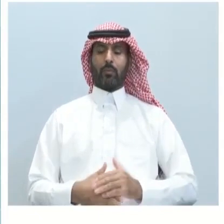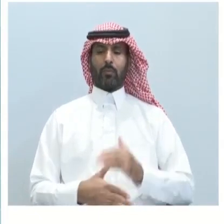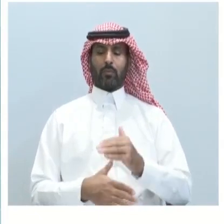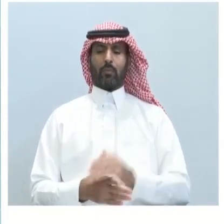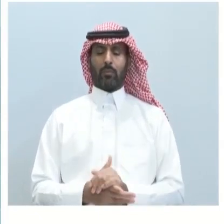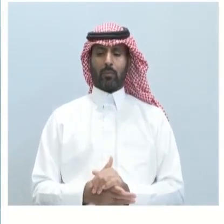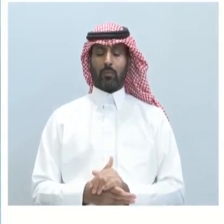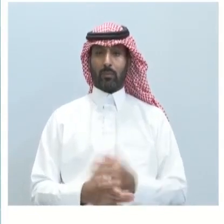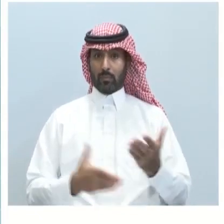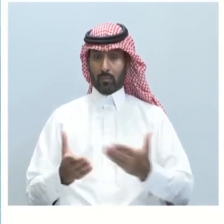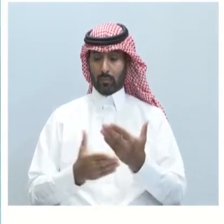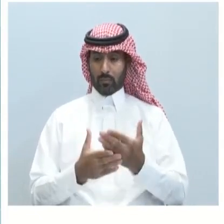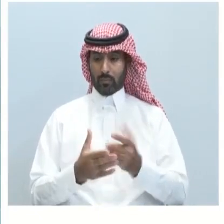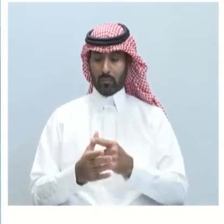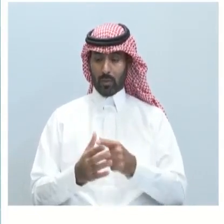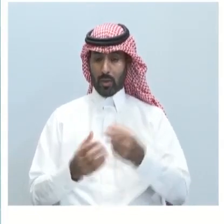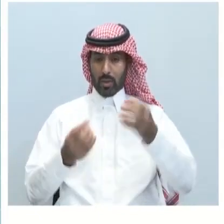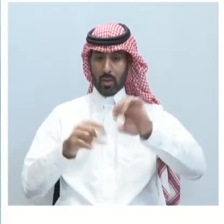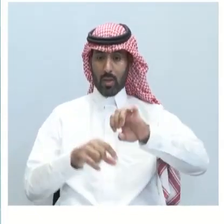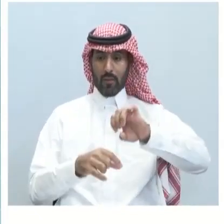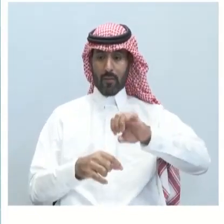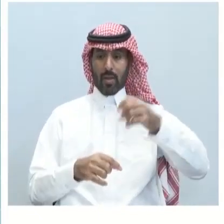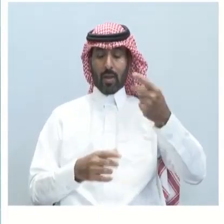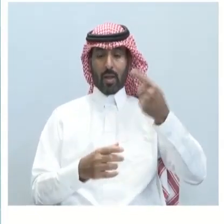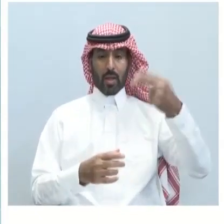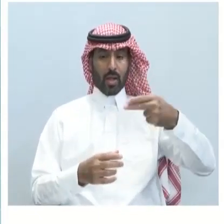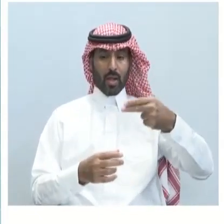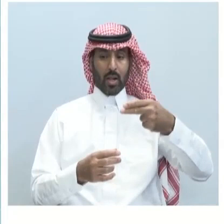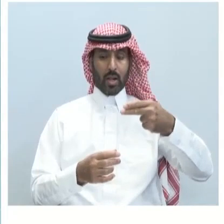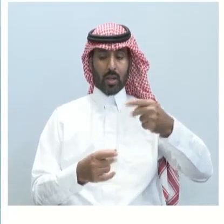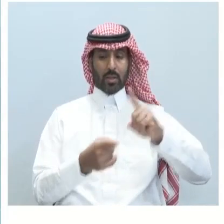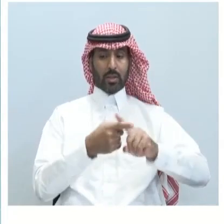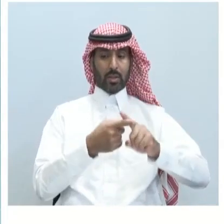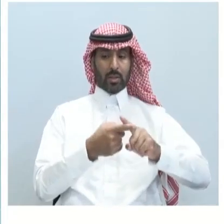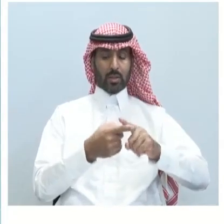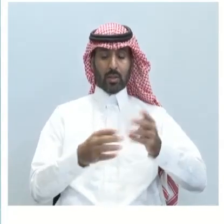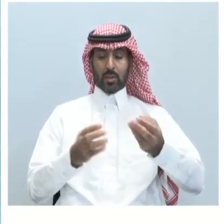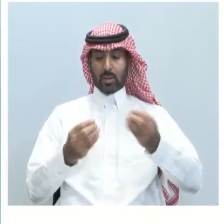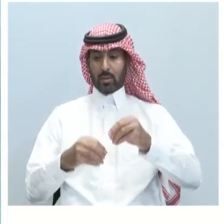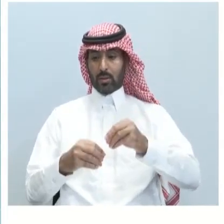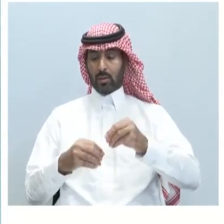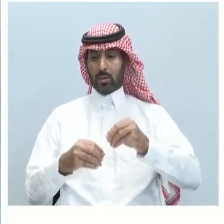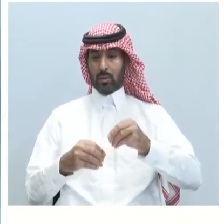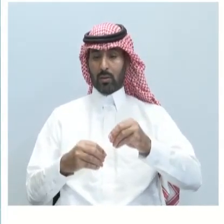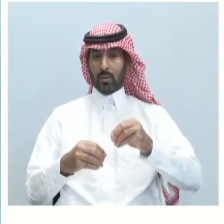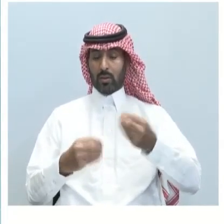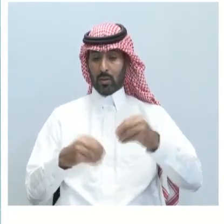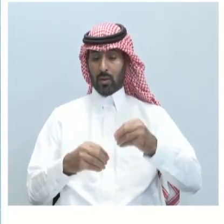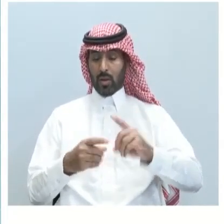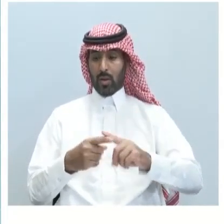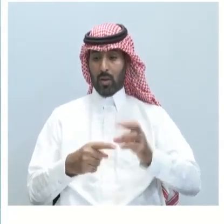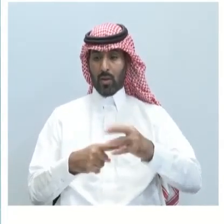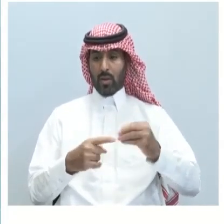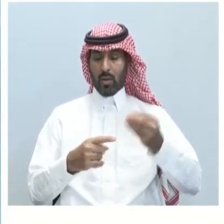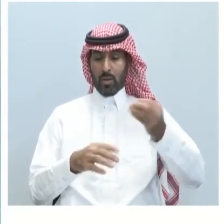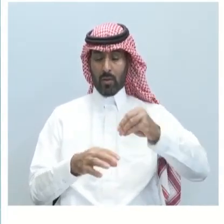في هذا التفاعل حيث تسبب اضافه ايونات الهيدروجين اضافه الى اطراف في حاله الاتزان يعني لو اضفنا ايون هيدروجين